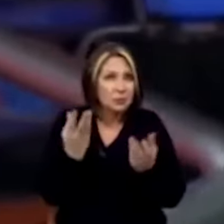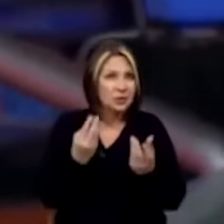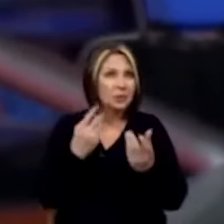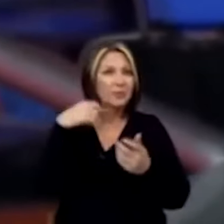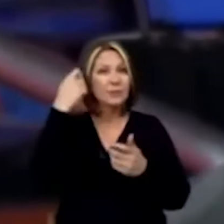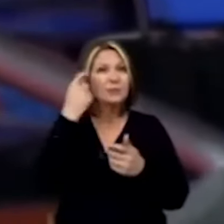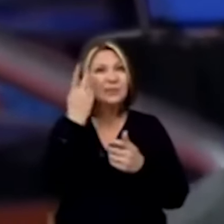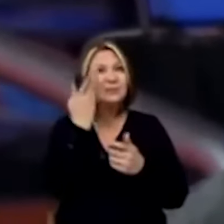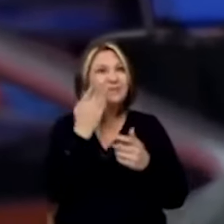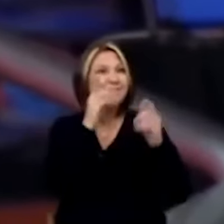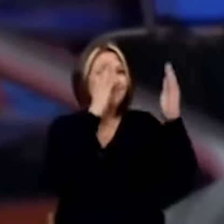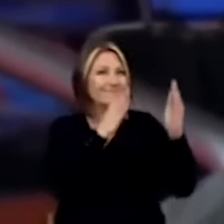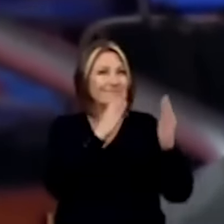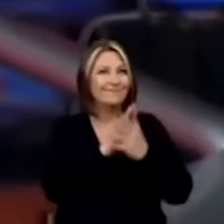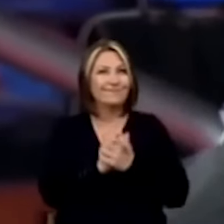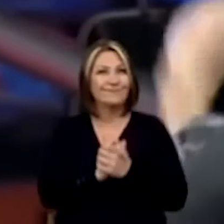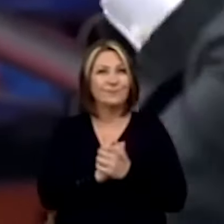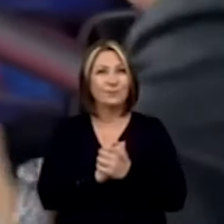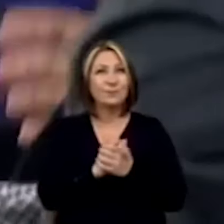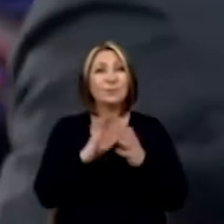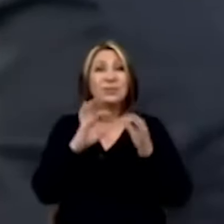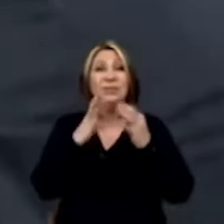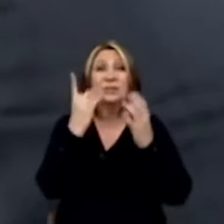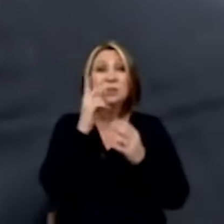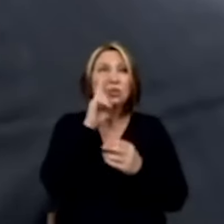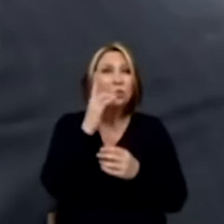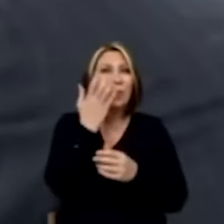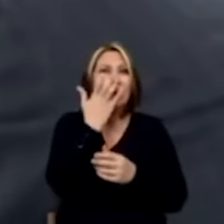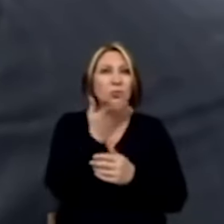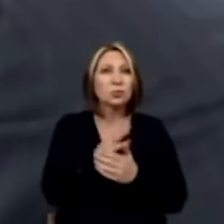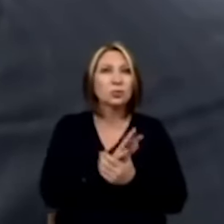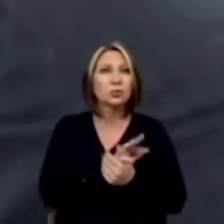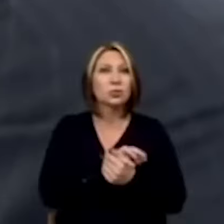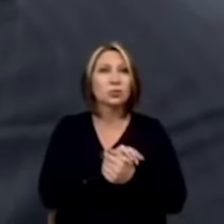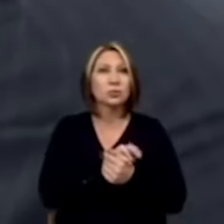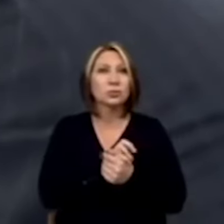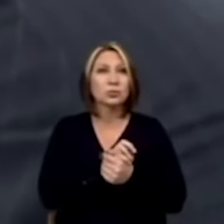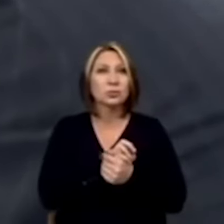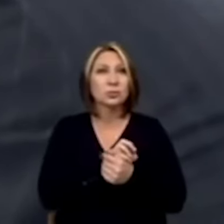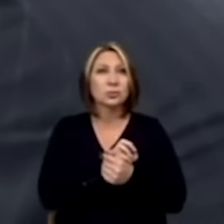yandan filmi de görebilir miyiz yanımızda? Nasıl bir şey, nasıl bir sonuç bekliyorsun?